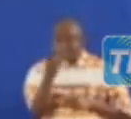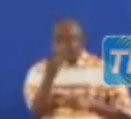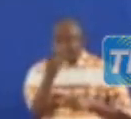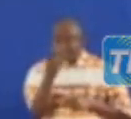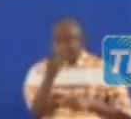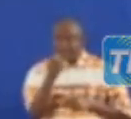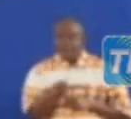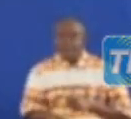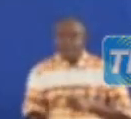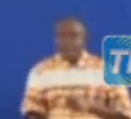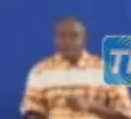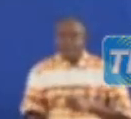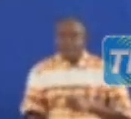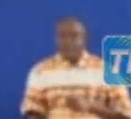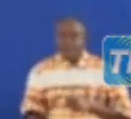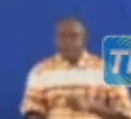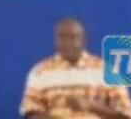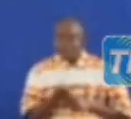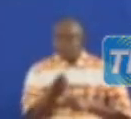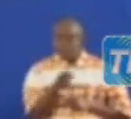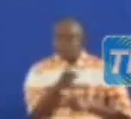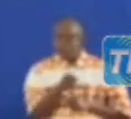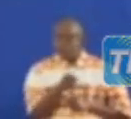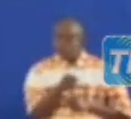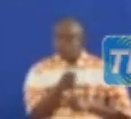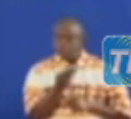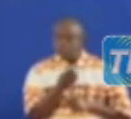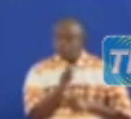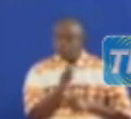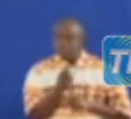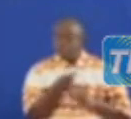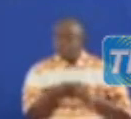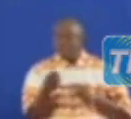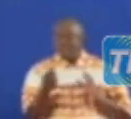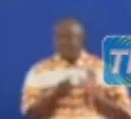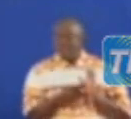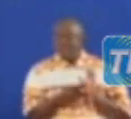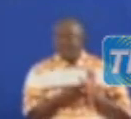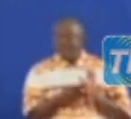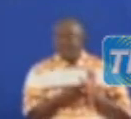714.48, ambapo kiasi cha shilingi bilioni